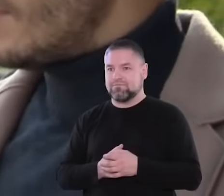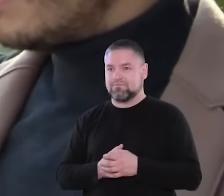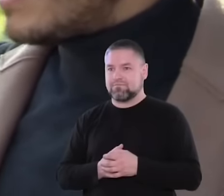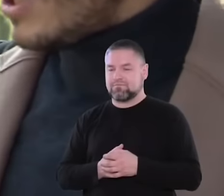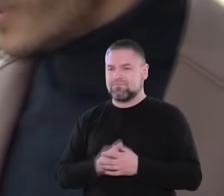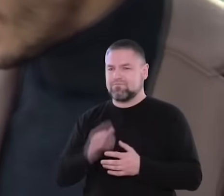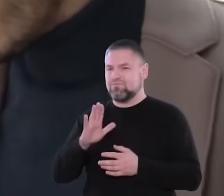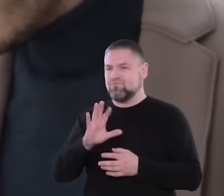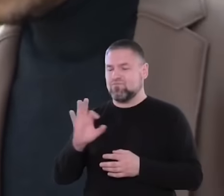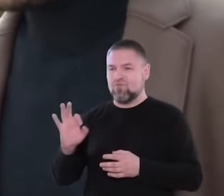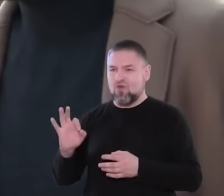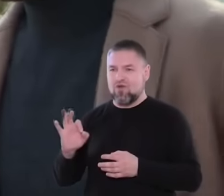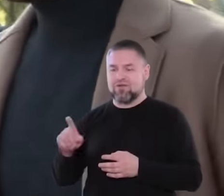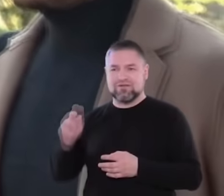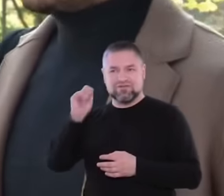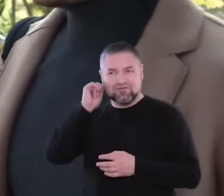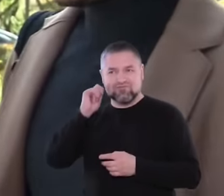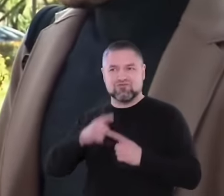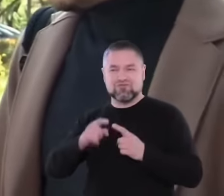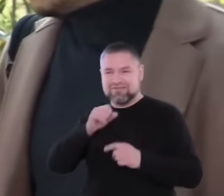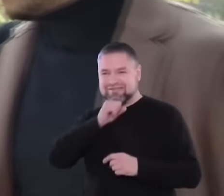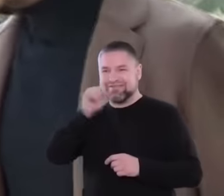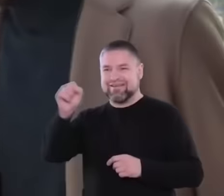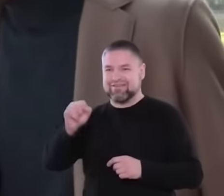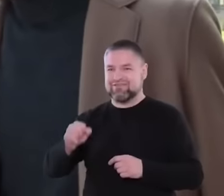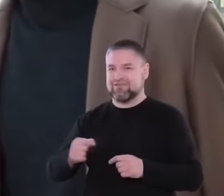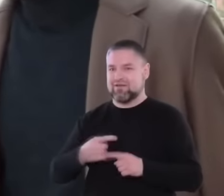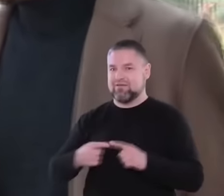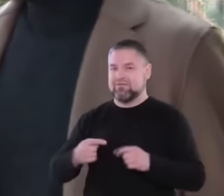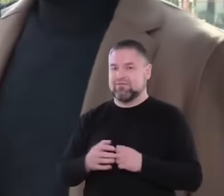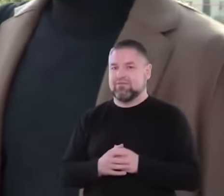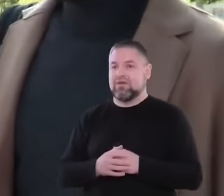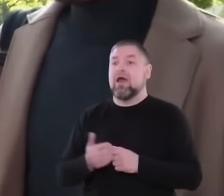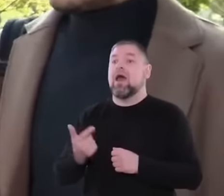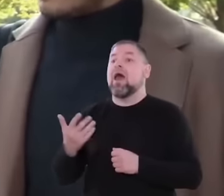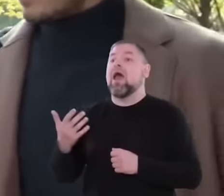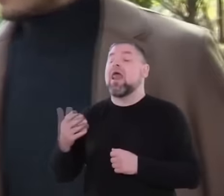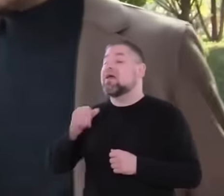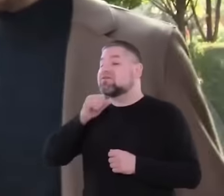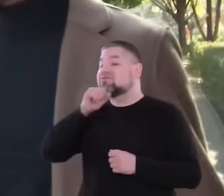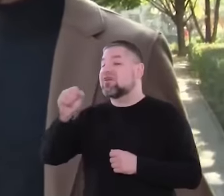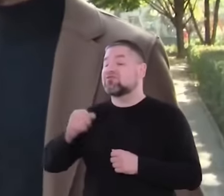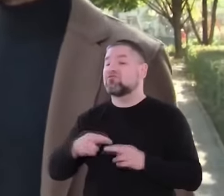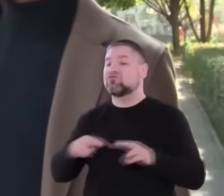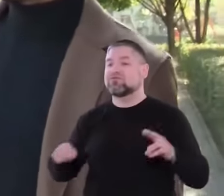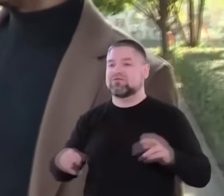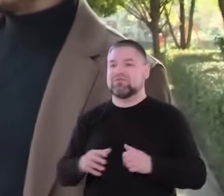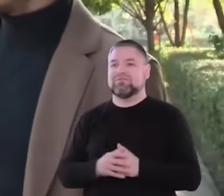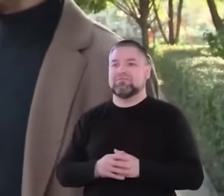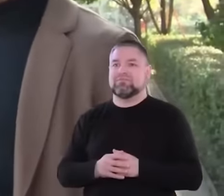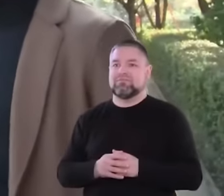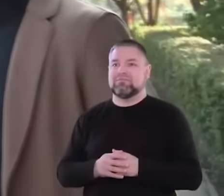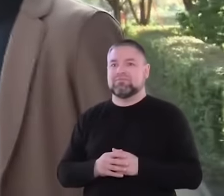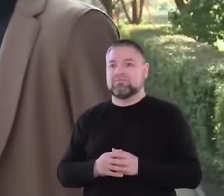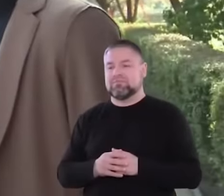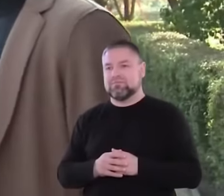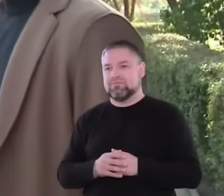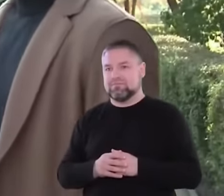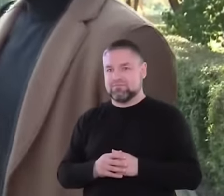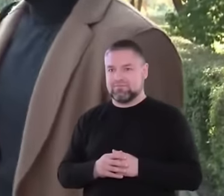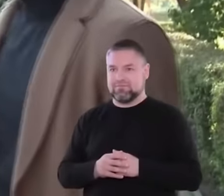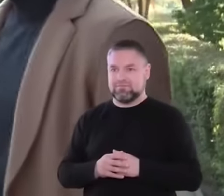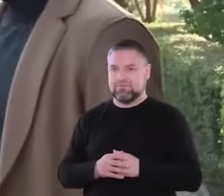Bo ta Anita jest troszeczkę ode mnie starsza. A ile? No...